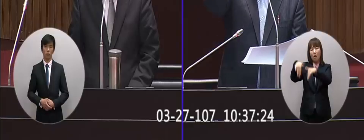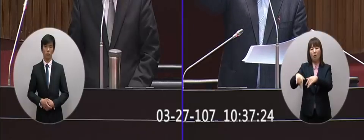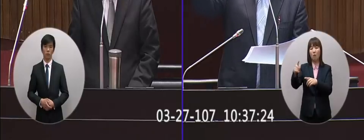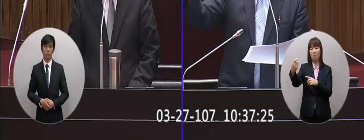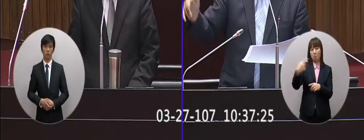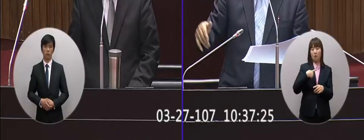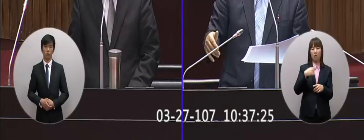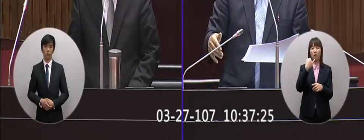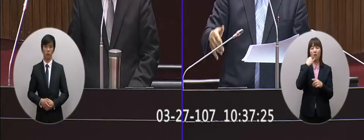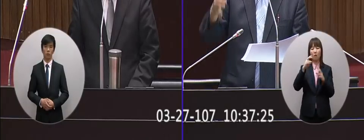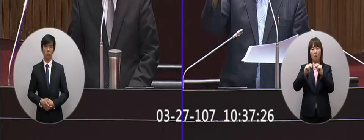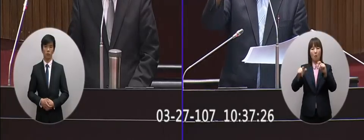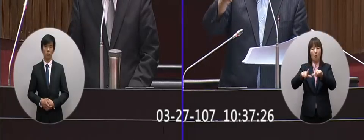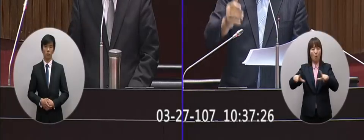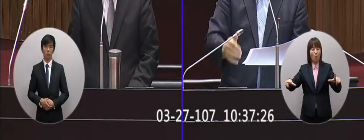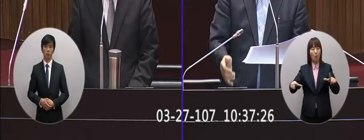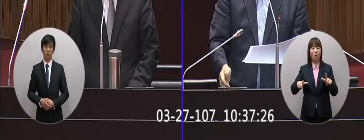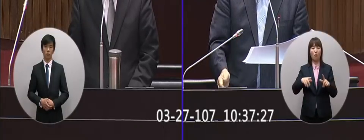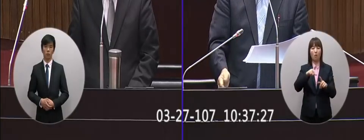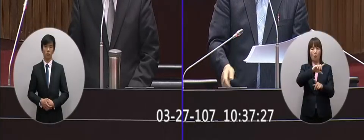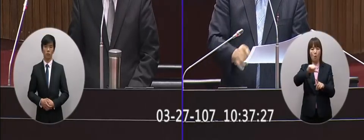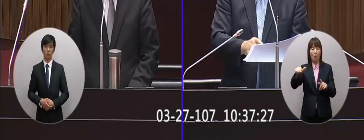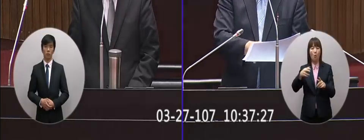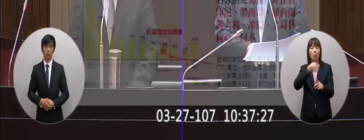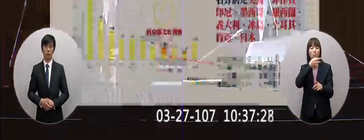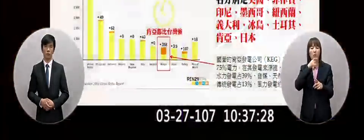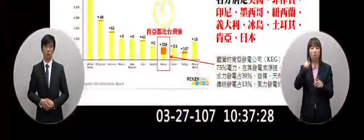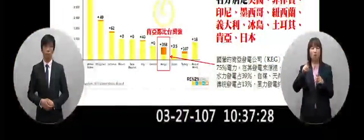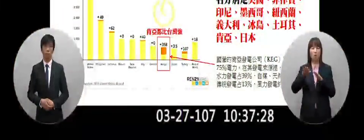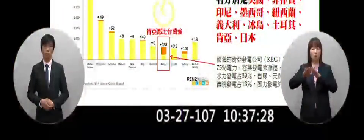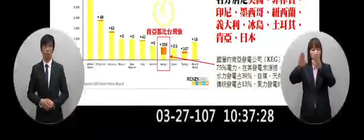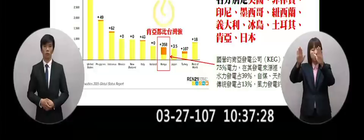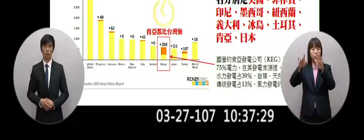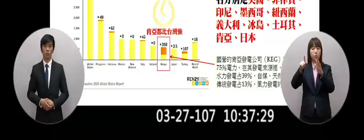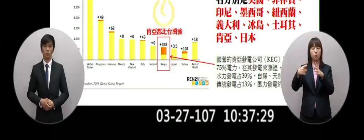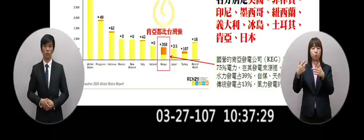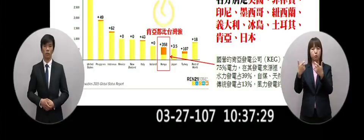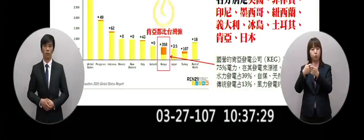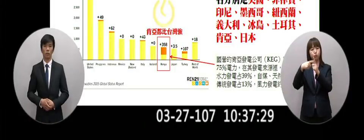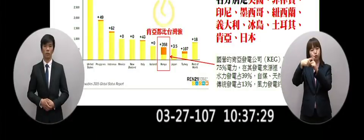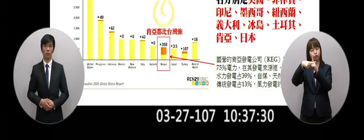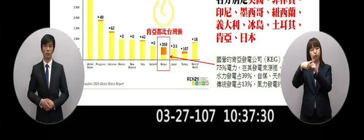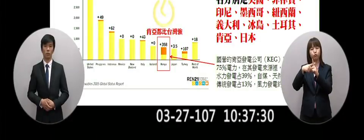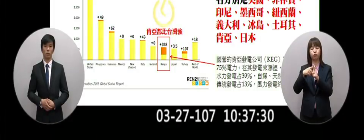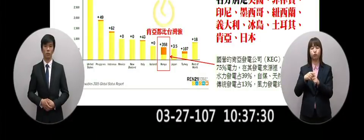它也是地广，那时候资源丰富，他们都发展的有一定的